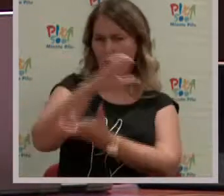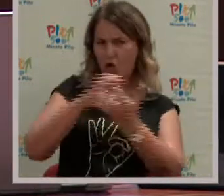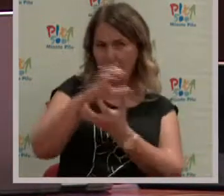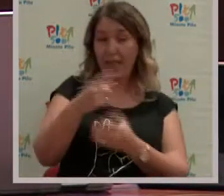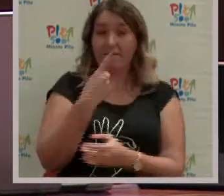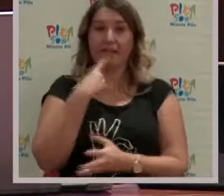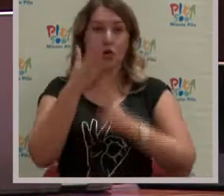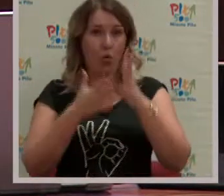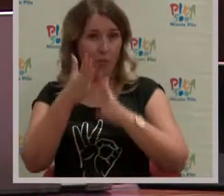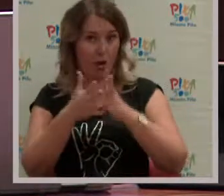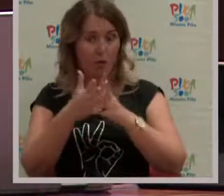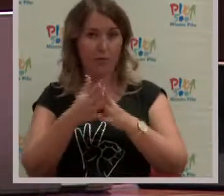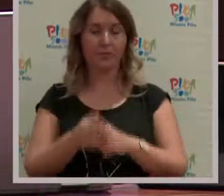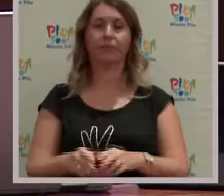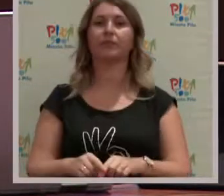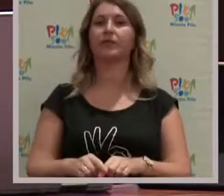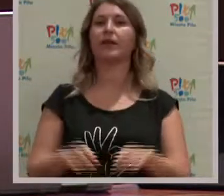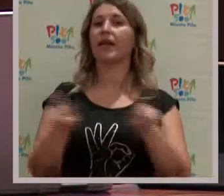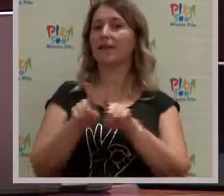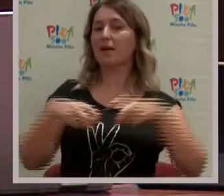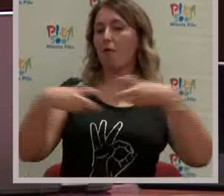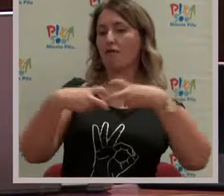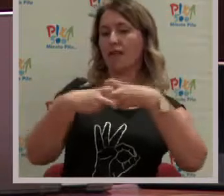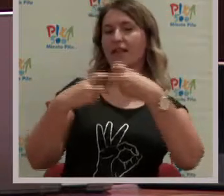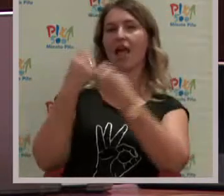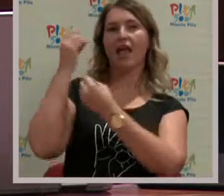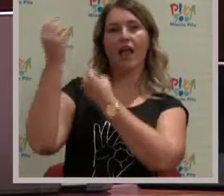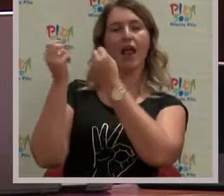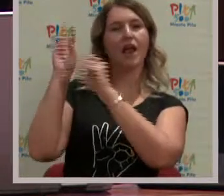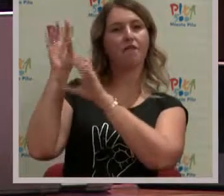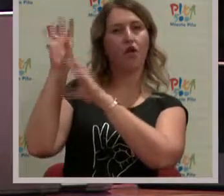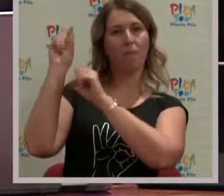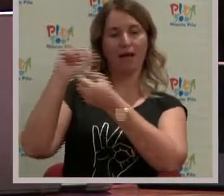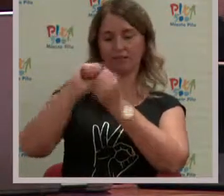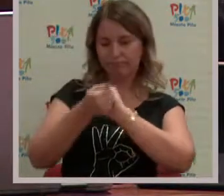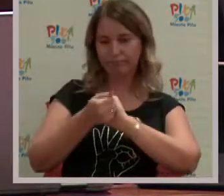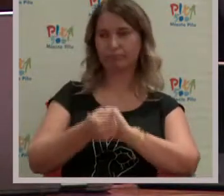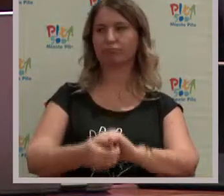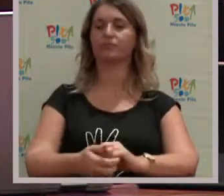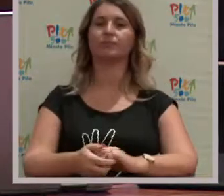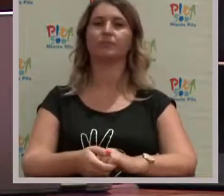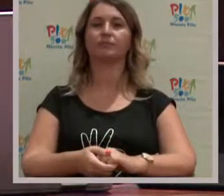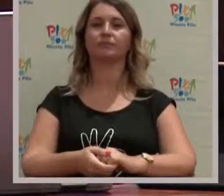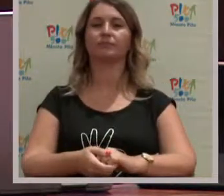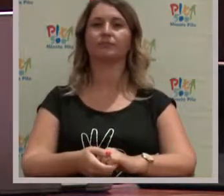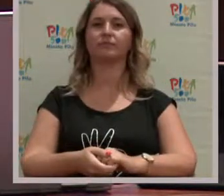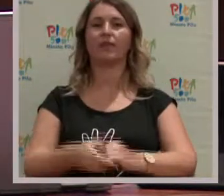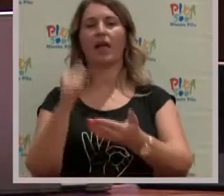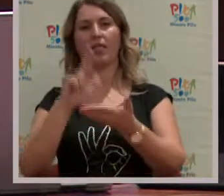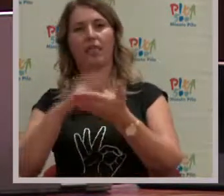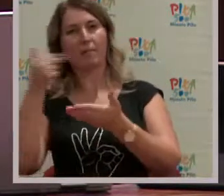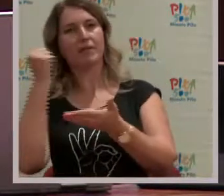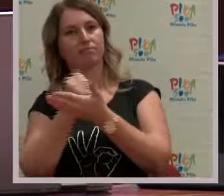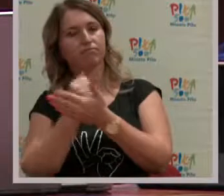języku migowym, a także portal informacyjny, gdzie publikowane są najważniejsze informacje dotyczące spraw